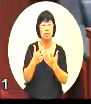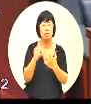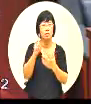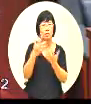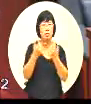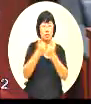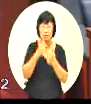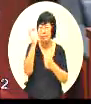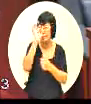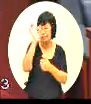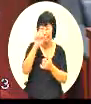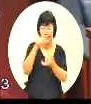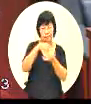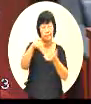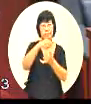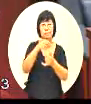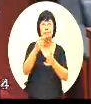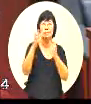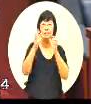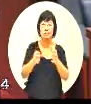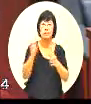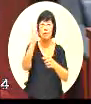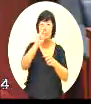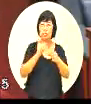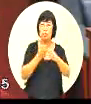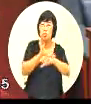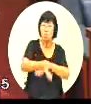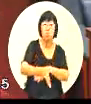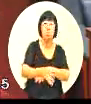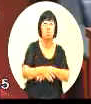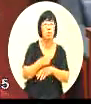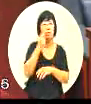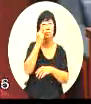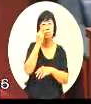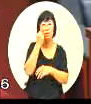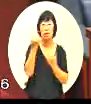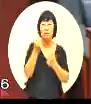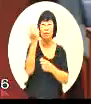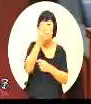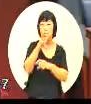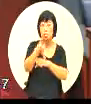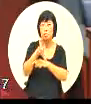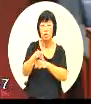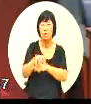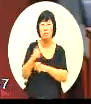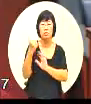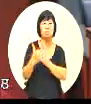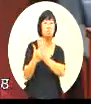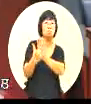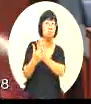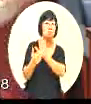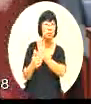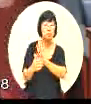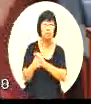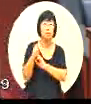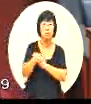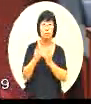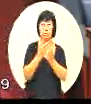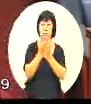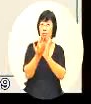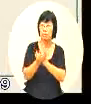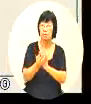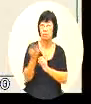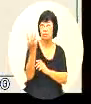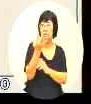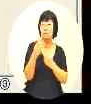啊，因为会当去的拢去了，啊，未当去的人也无啥要红去啊。譬如说美容等等，好。那么我们针对这个问题，我们大概有四